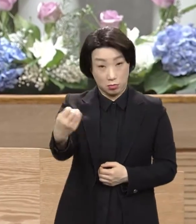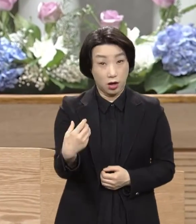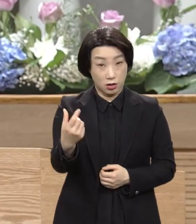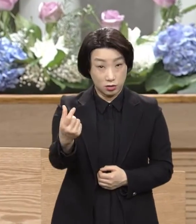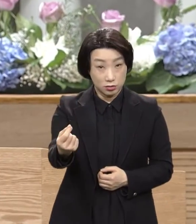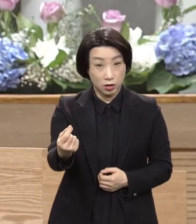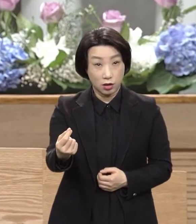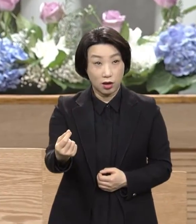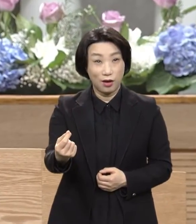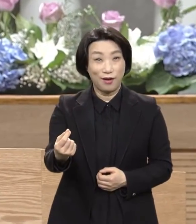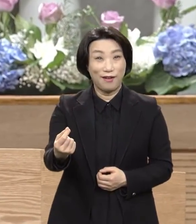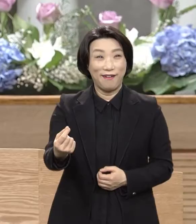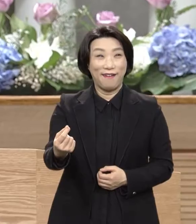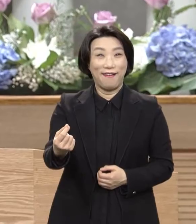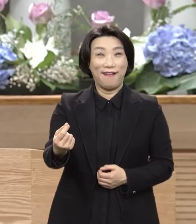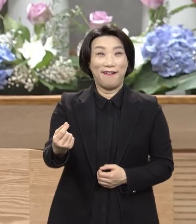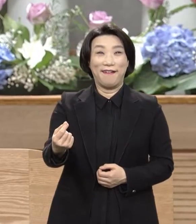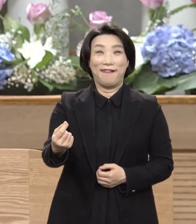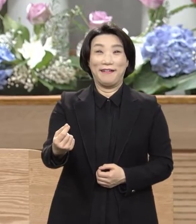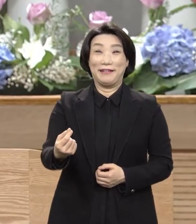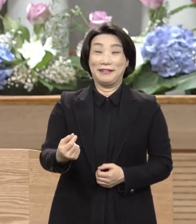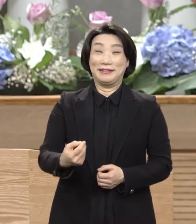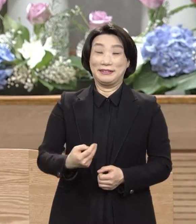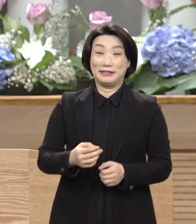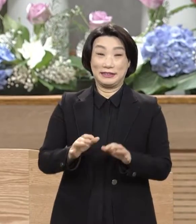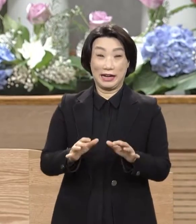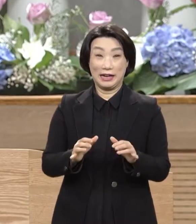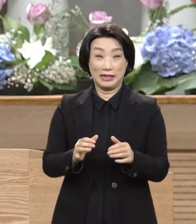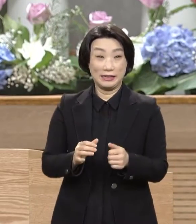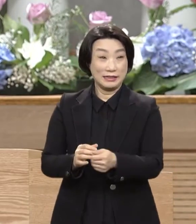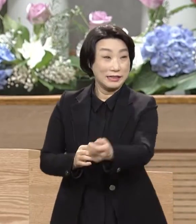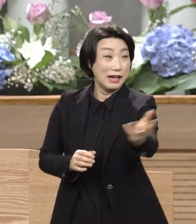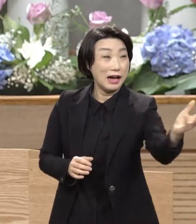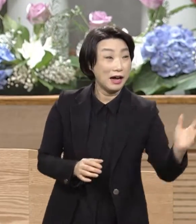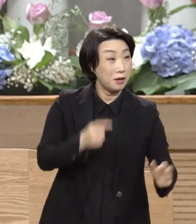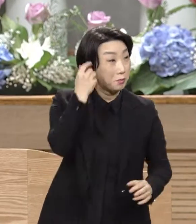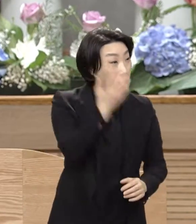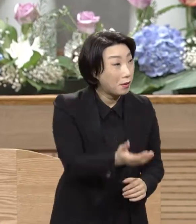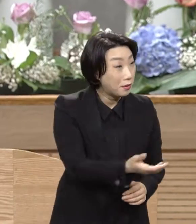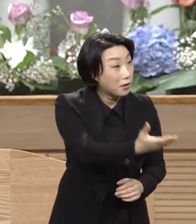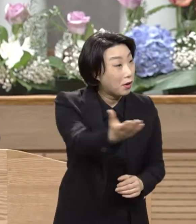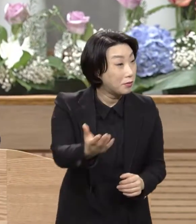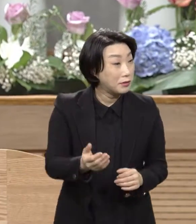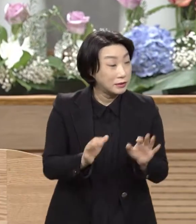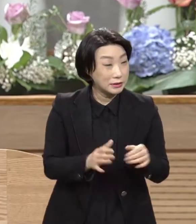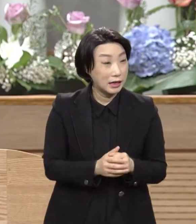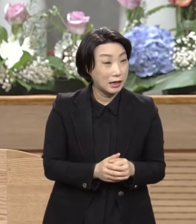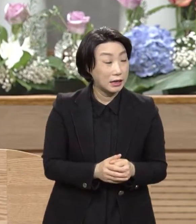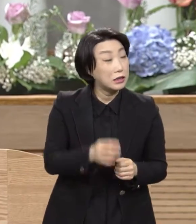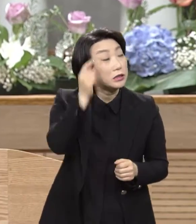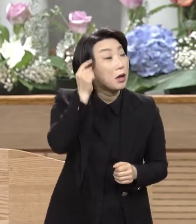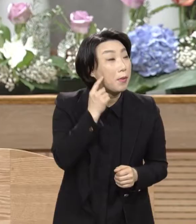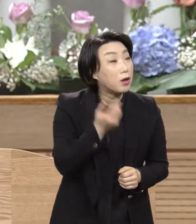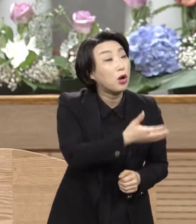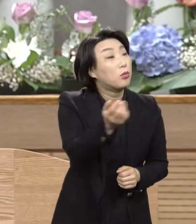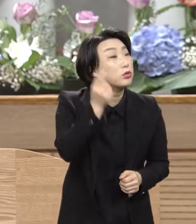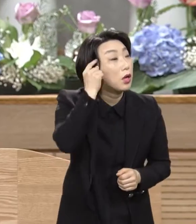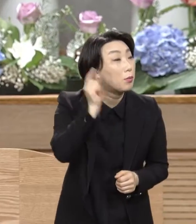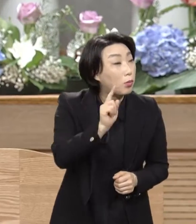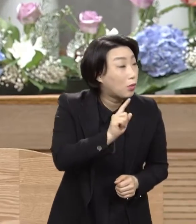말하였도다. 하니까 사람들에게 묻습니다. 야, 여러분 생각은